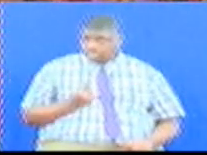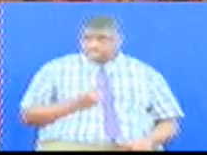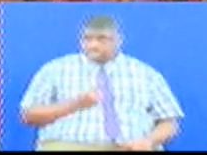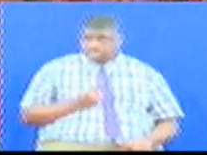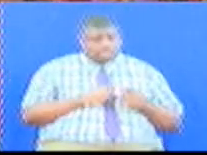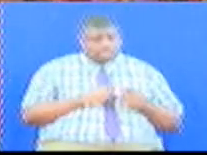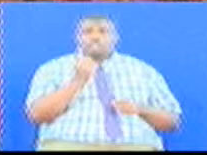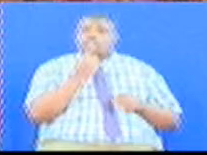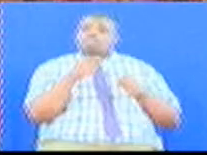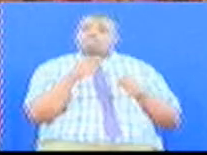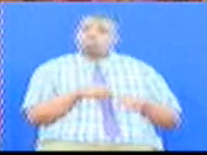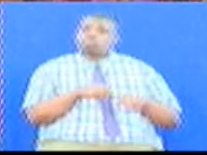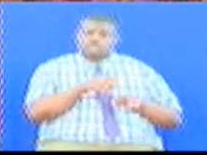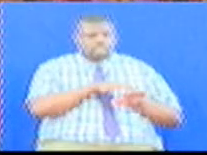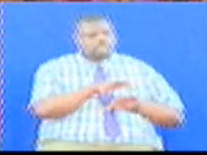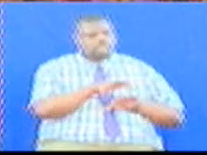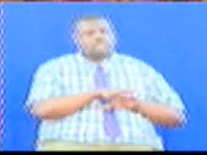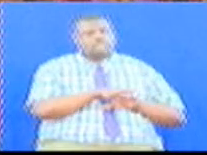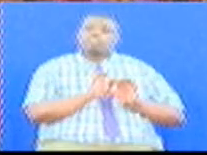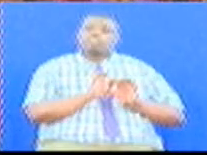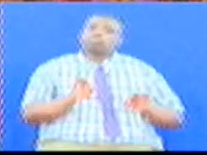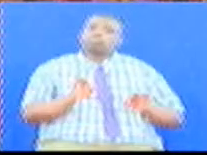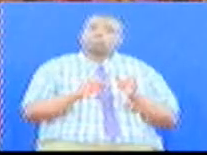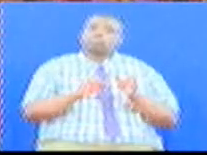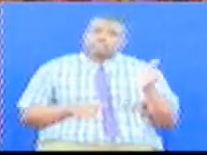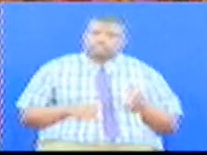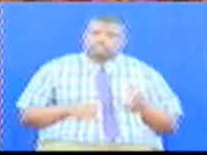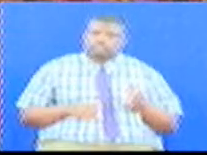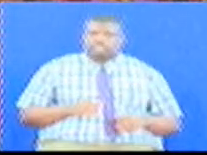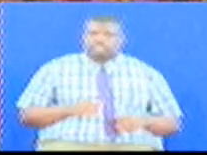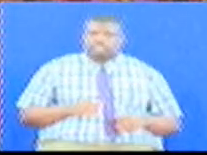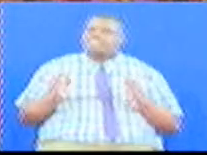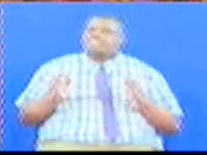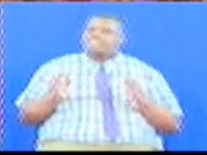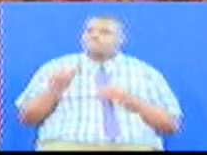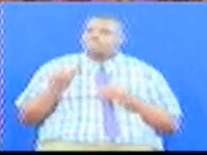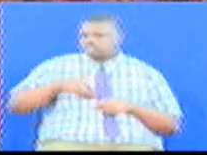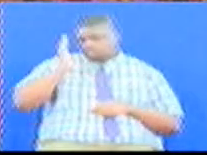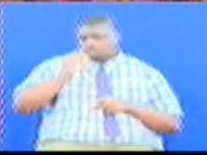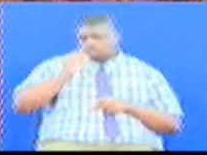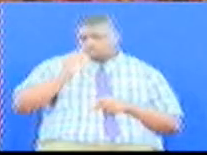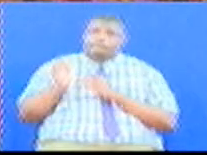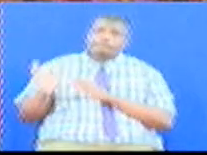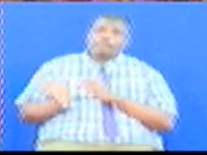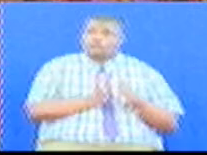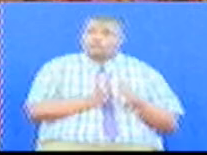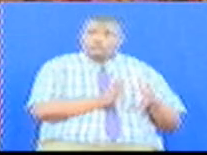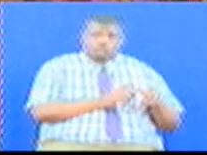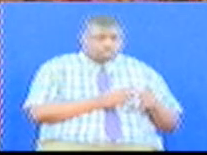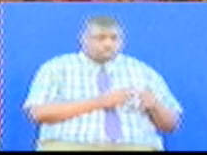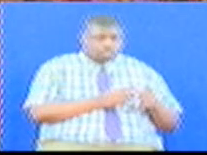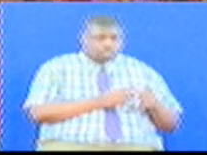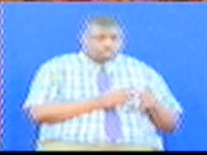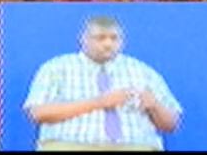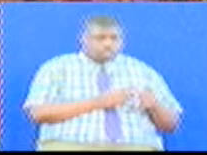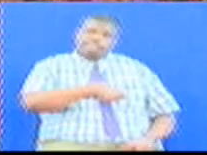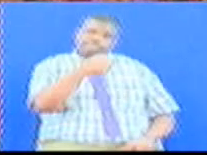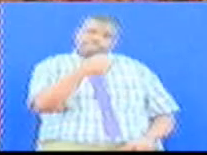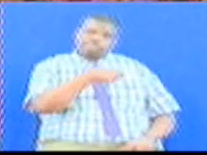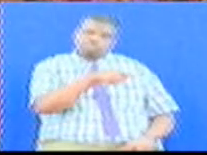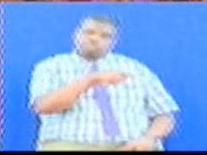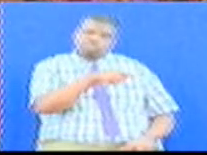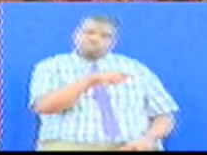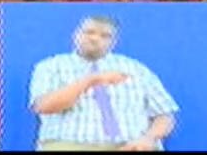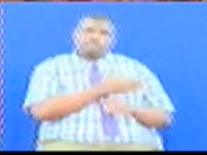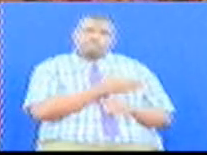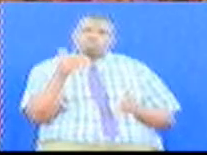kujibu basi alieleze vizuri, hasa juu ya jinsi gani serikali imejipanga kuangalia mifugo ile kabla hatujafika kwa hiyo